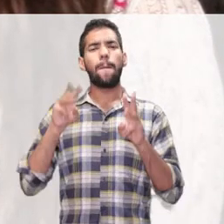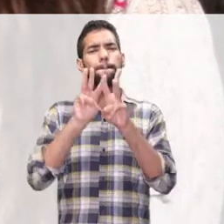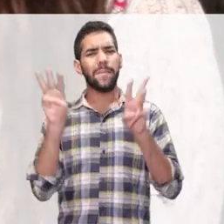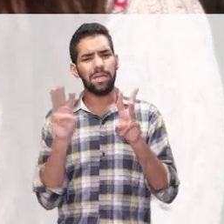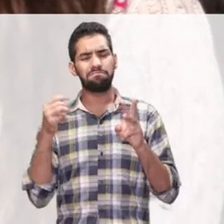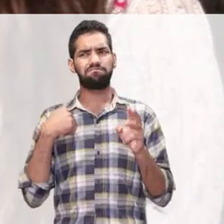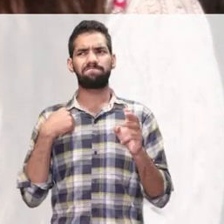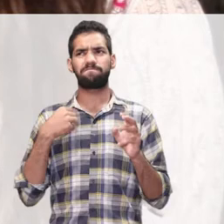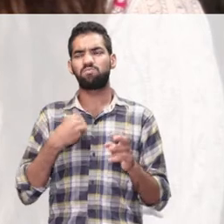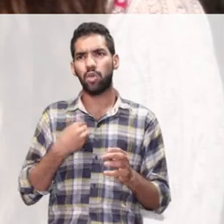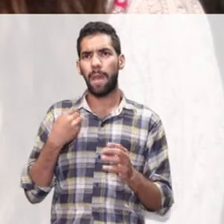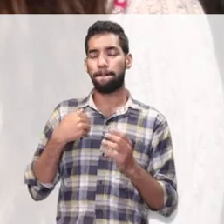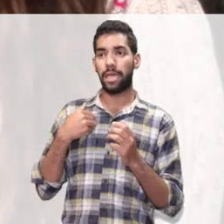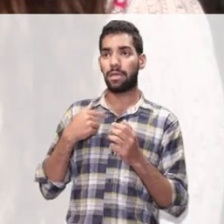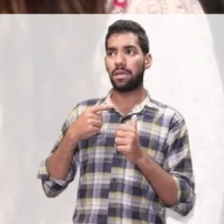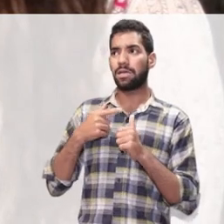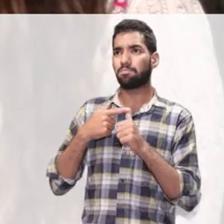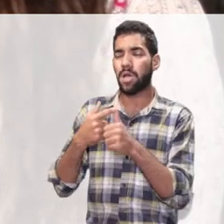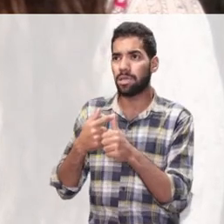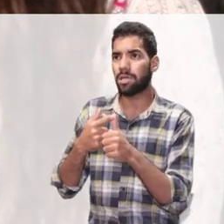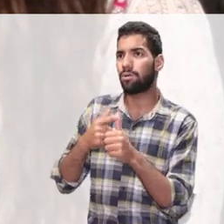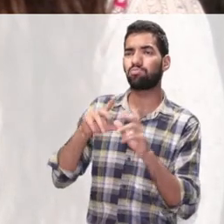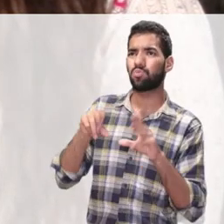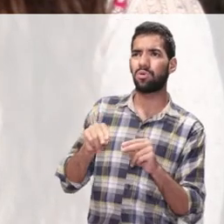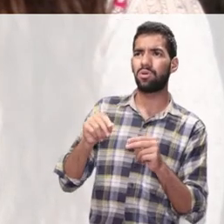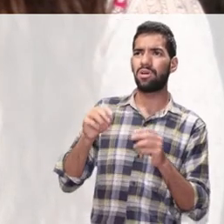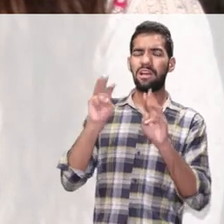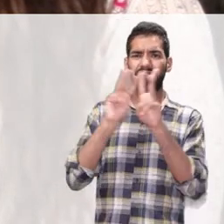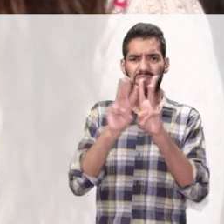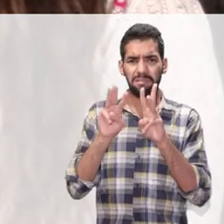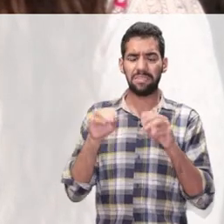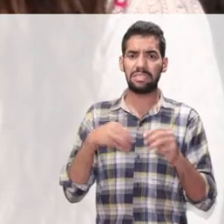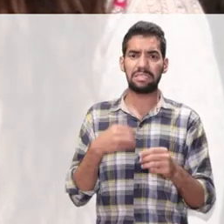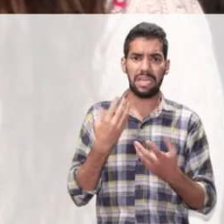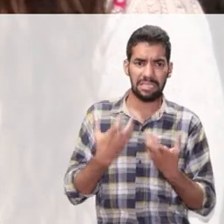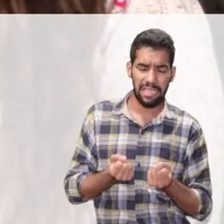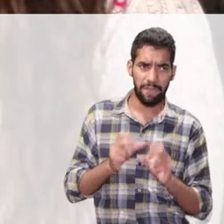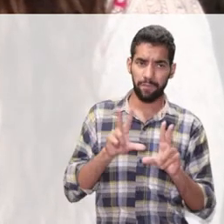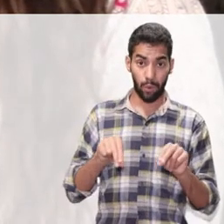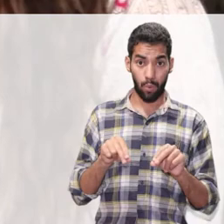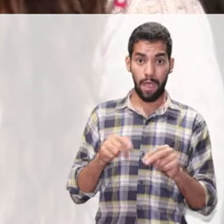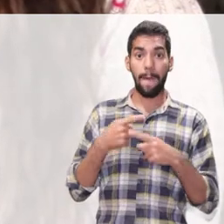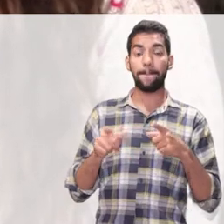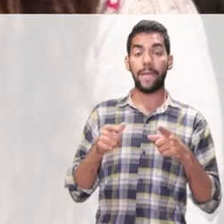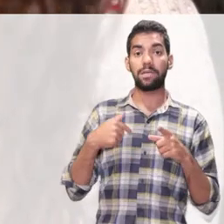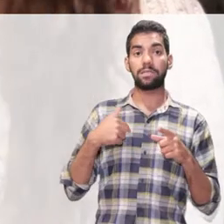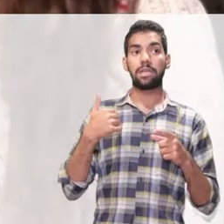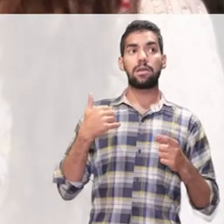पिंग पोस्ट यह होता है कि Google assistant एक क्वेश्चन The